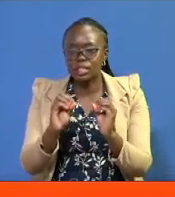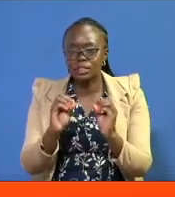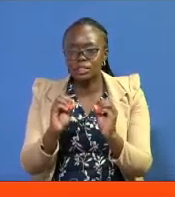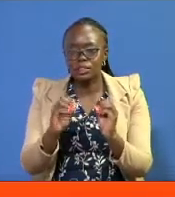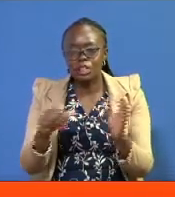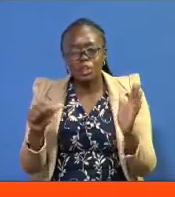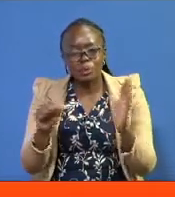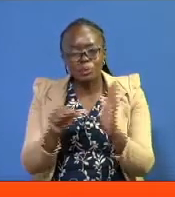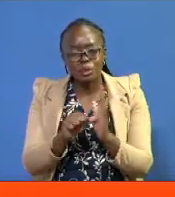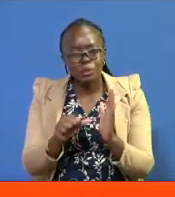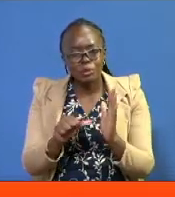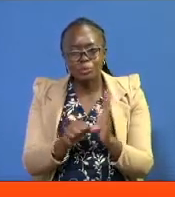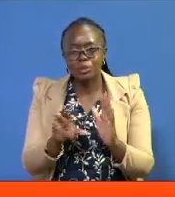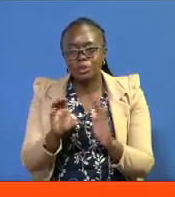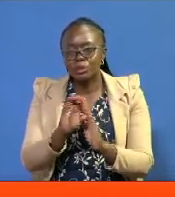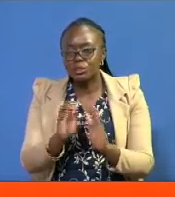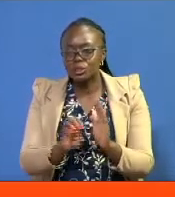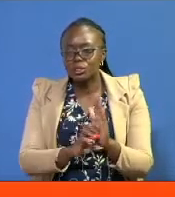Shida si katiba,